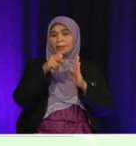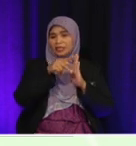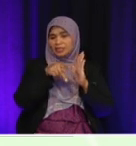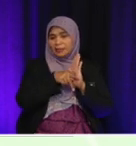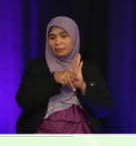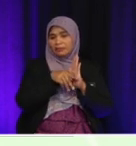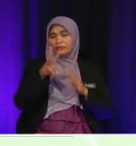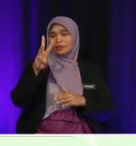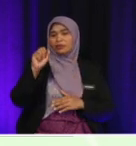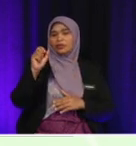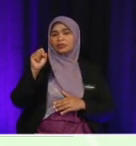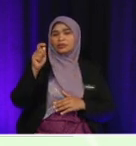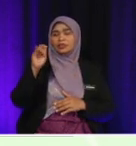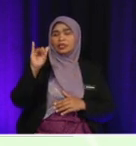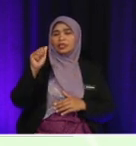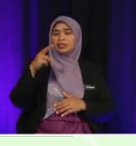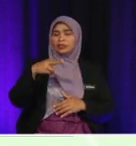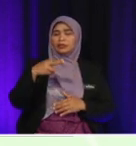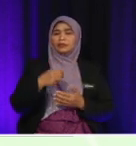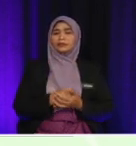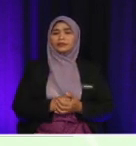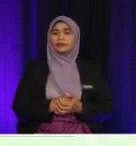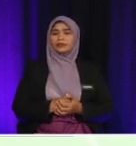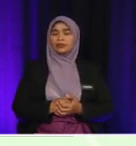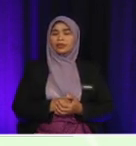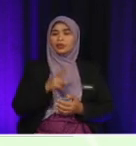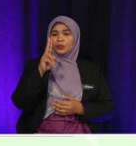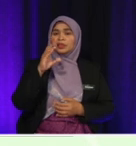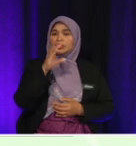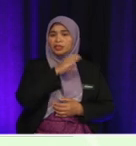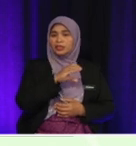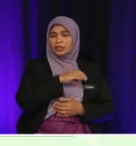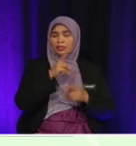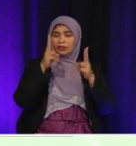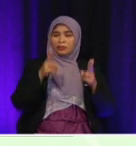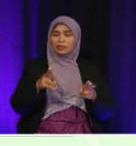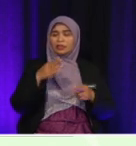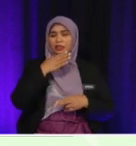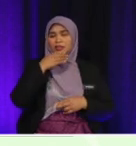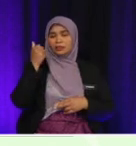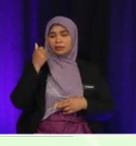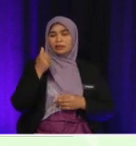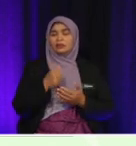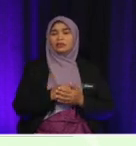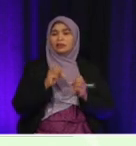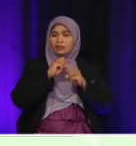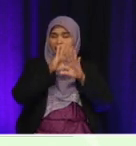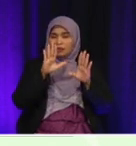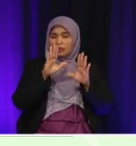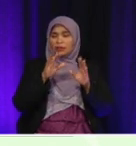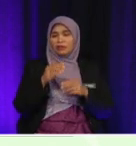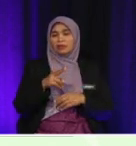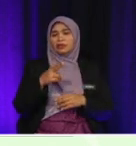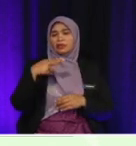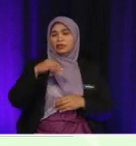yang ketiga Jelaskan dua ciri umat Cemerlang soalan yang keempat Terangkan hikmah